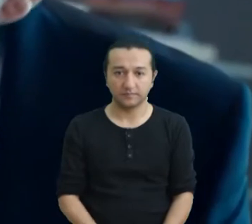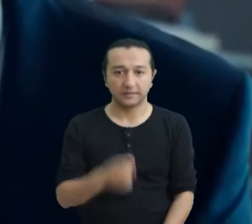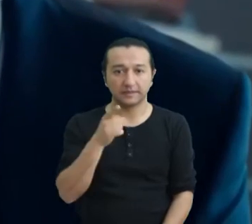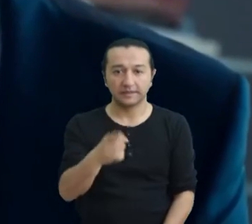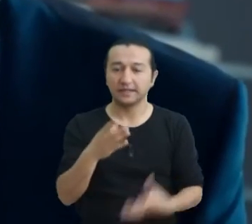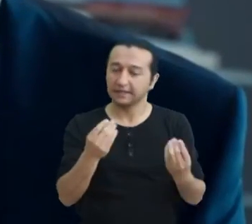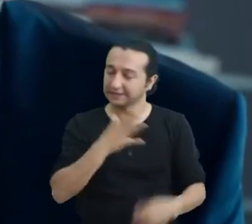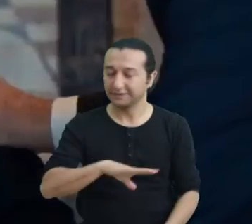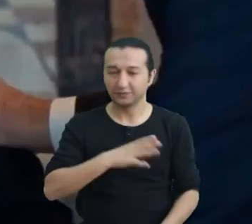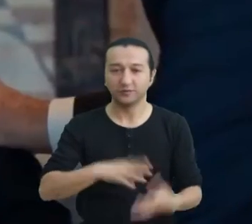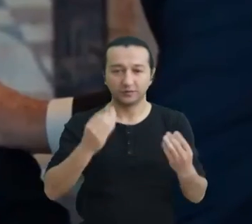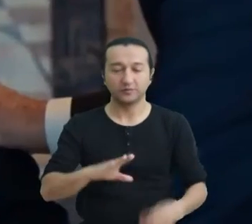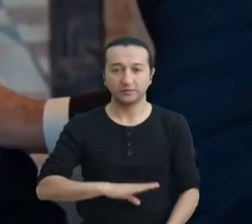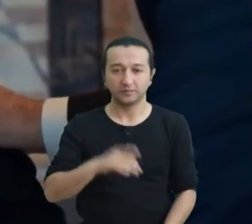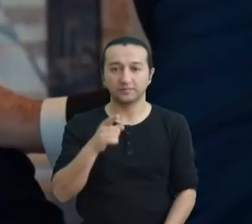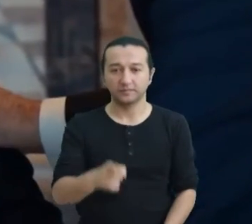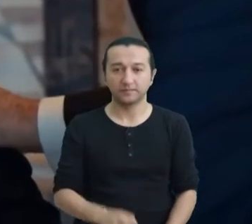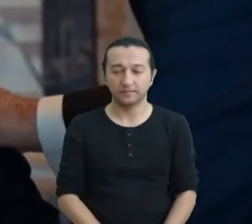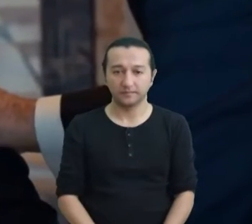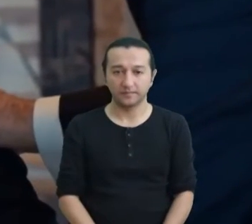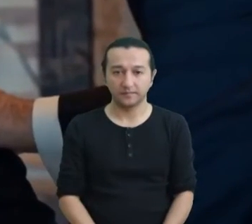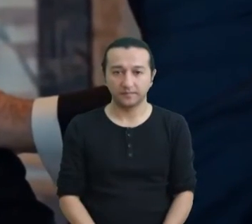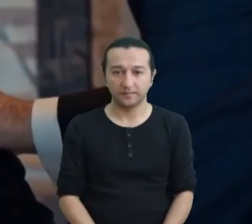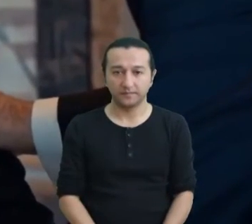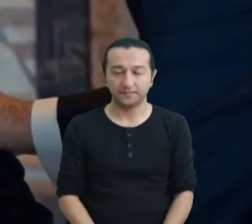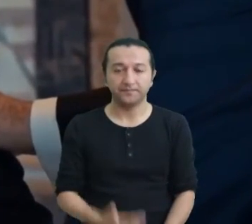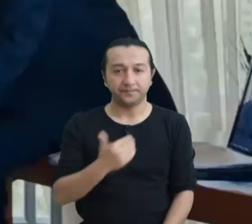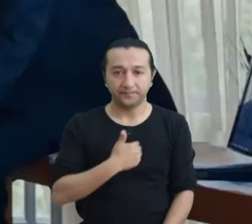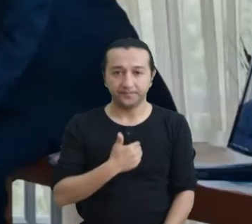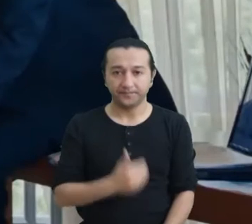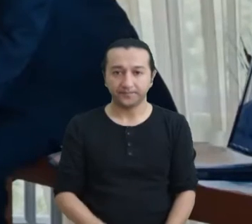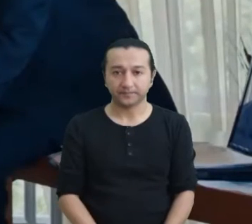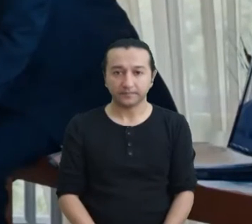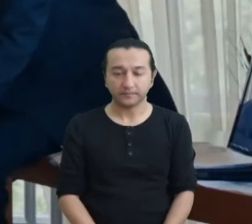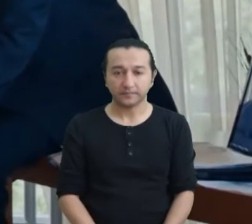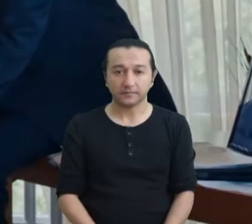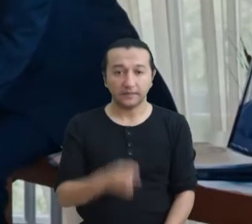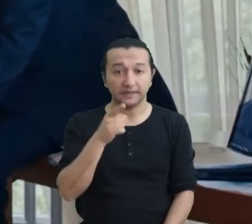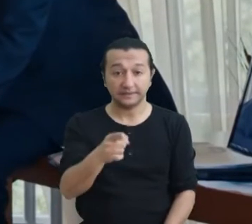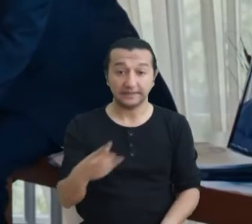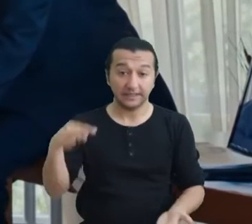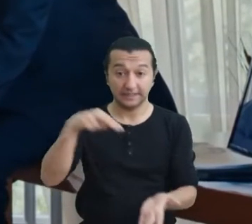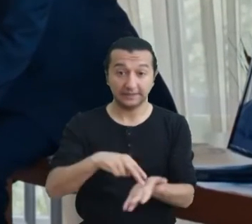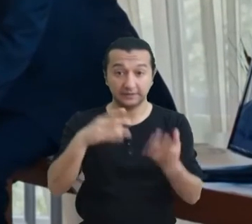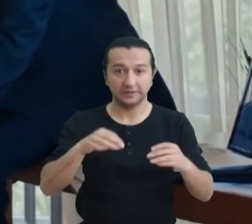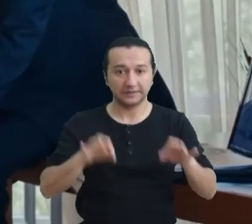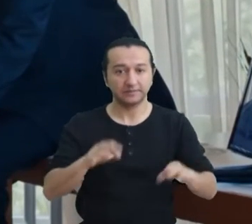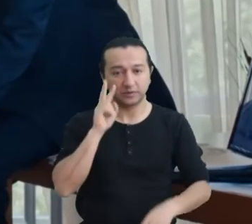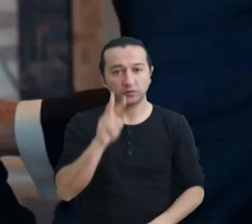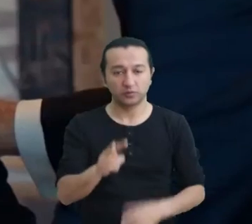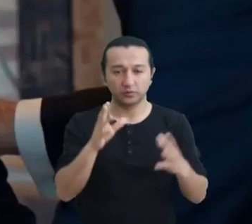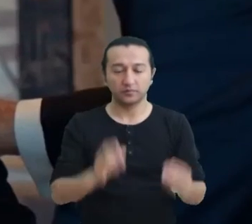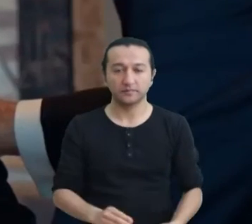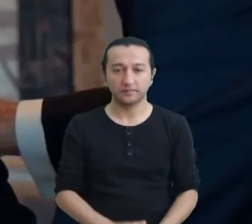Sen nasıl istersen oğlum. Eli Kenan'ın omzunda. Ben senin ayağa kalktığını şimdiden